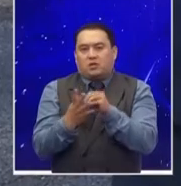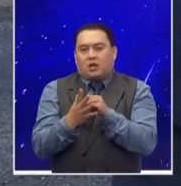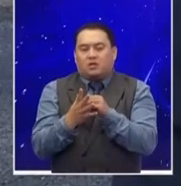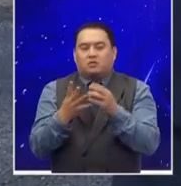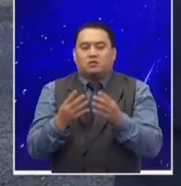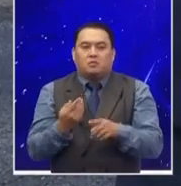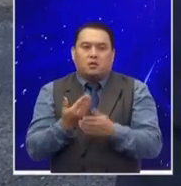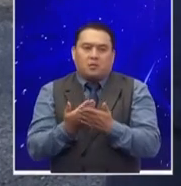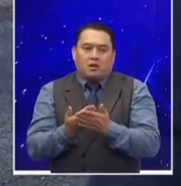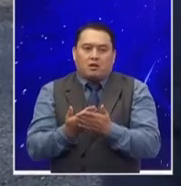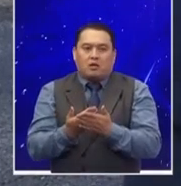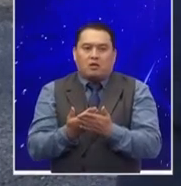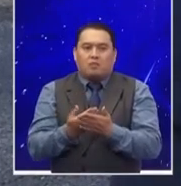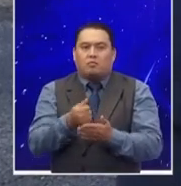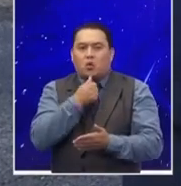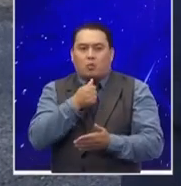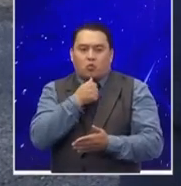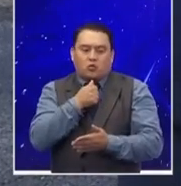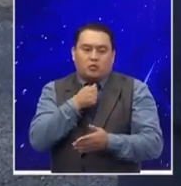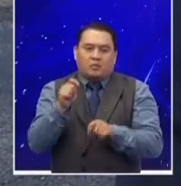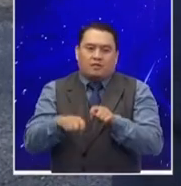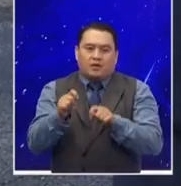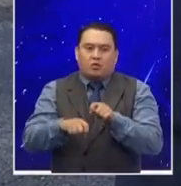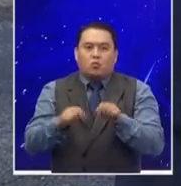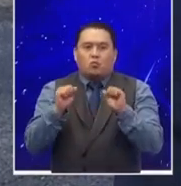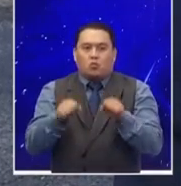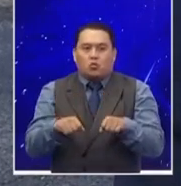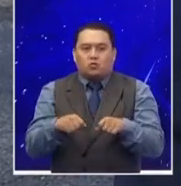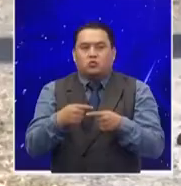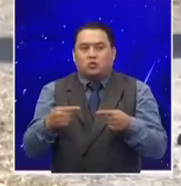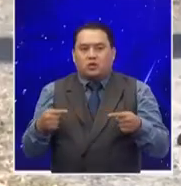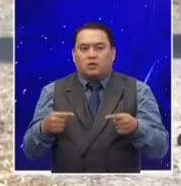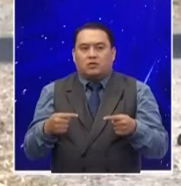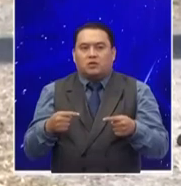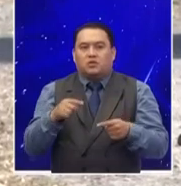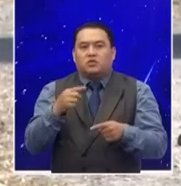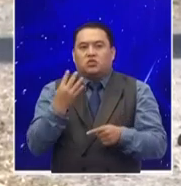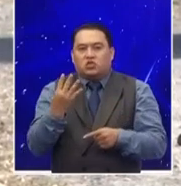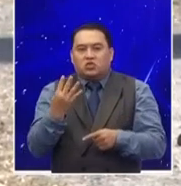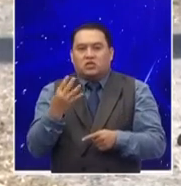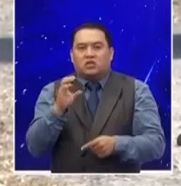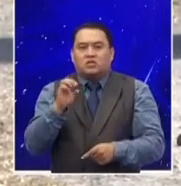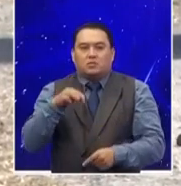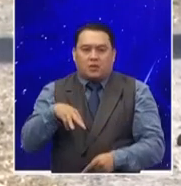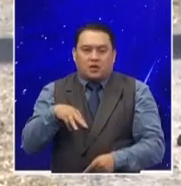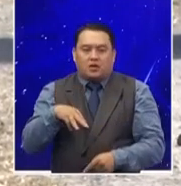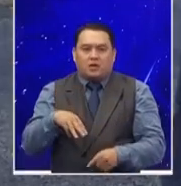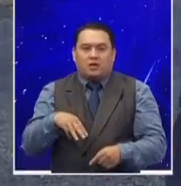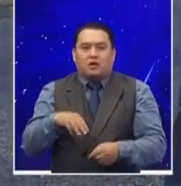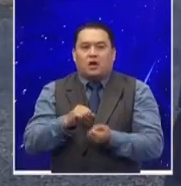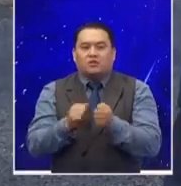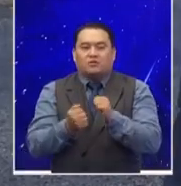них, какое количество они пробуют. Ну, по этой улице они, в принципе, могут в течение 3 дней, по-моему, дать уже. 4 сантиметра уложен, и, например, это